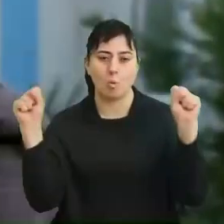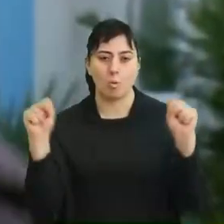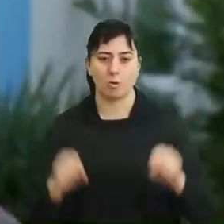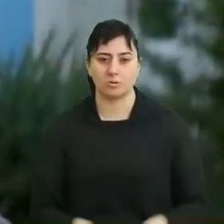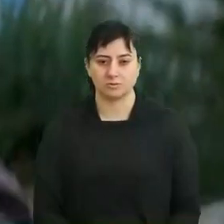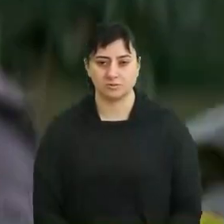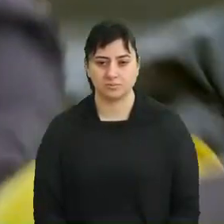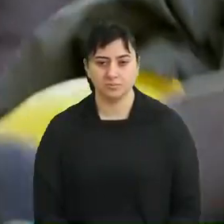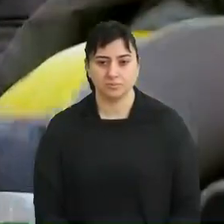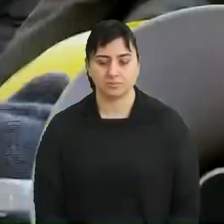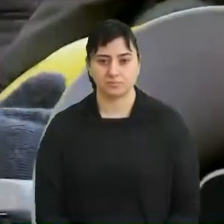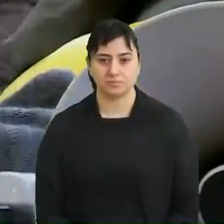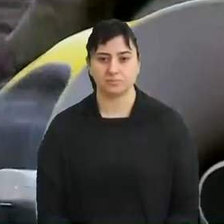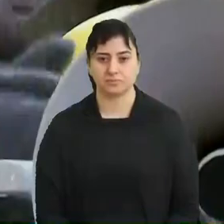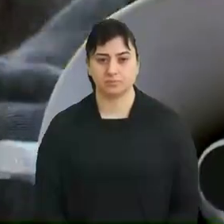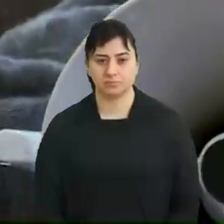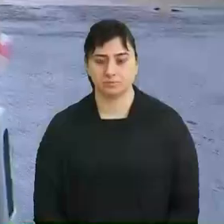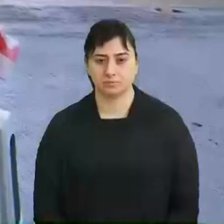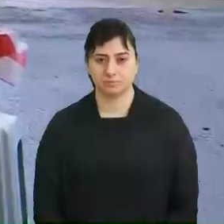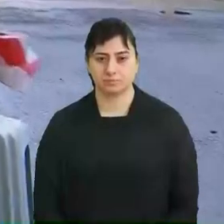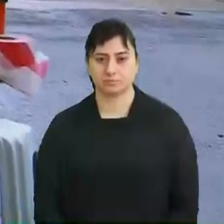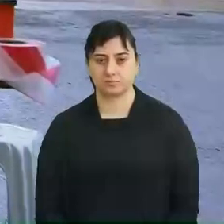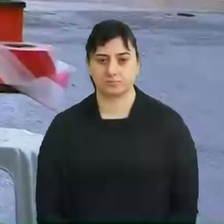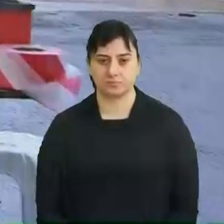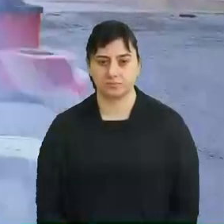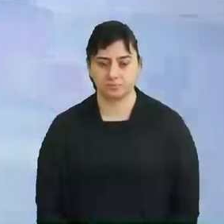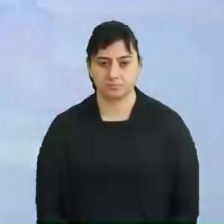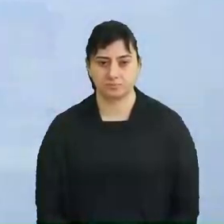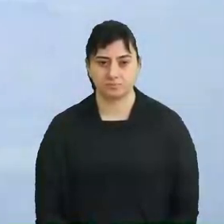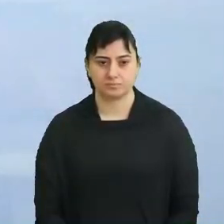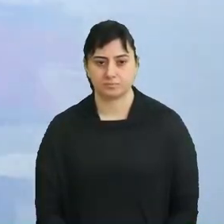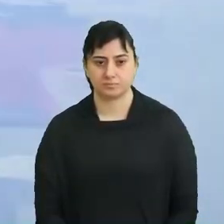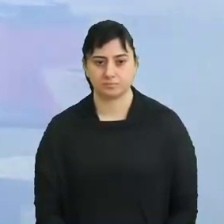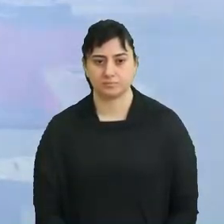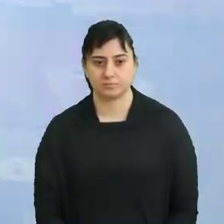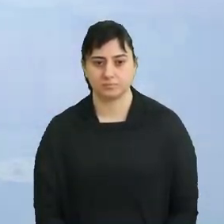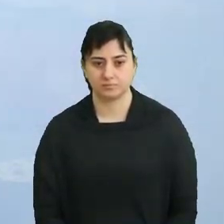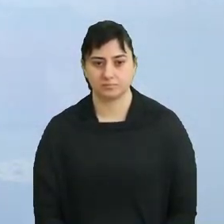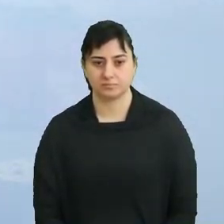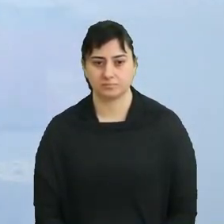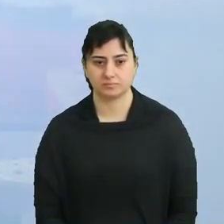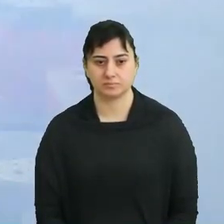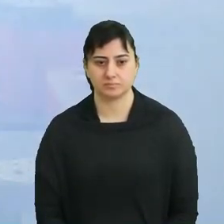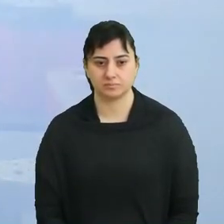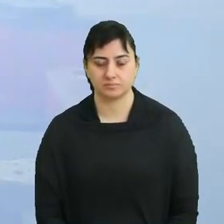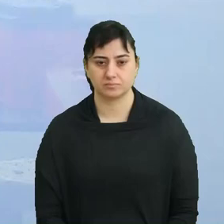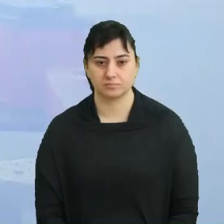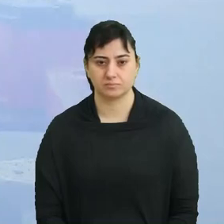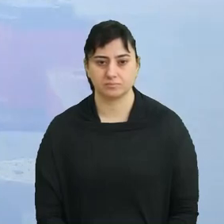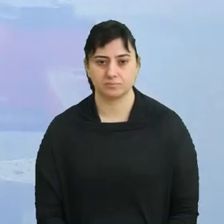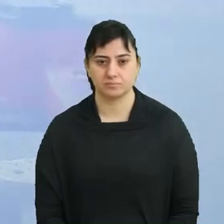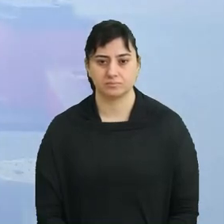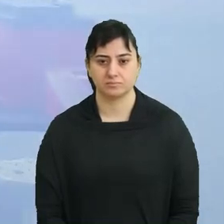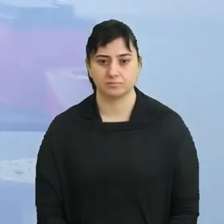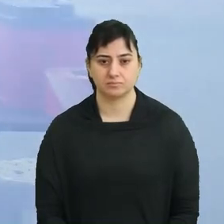de kafalarını sakınarak yere çömeldiler. Üzerlerine beton parçaları savruluyor, etraf toz duman.